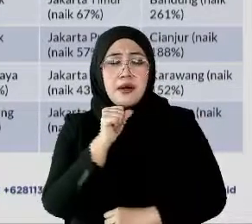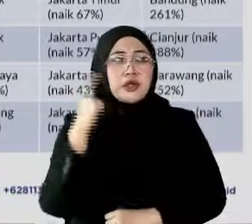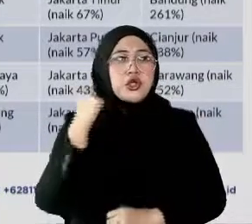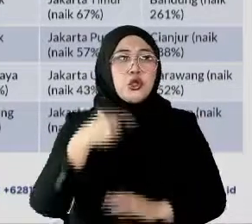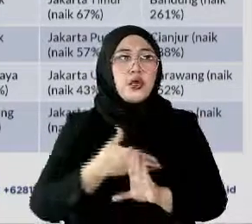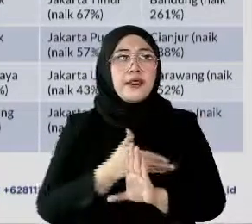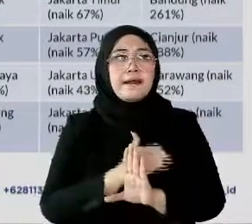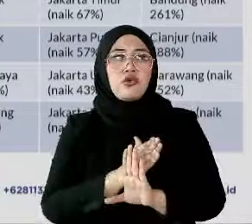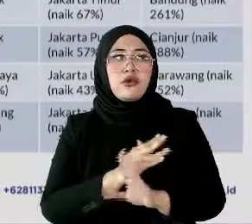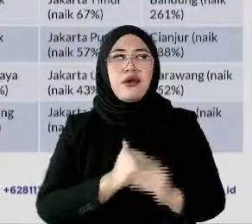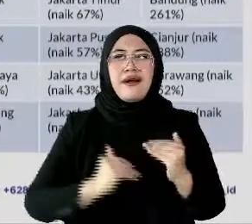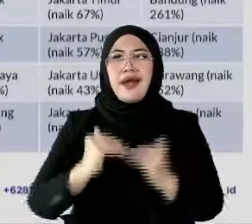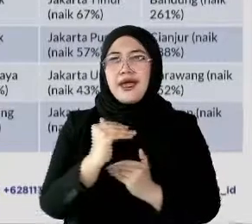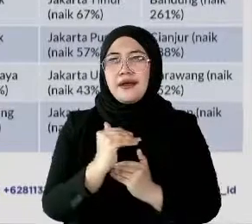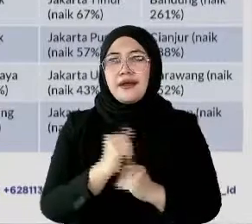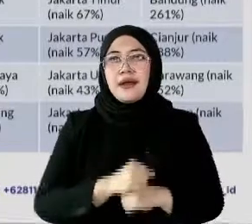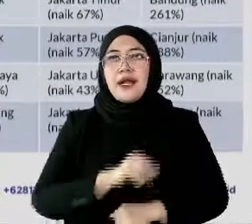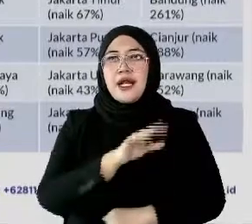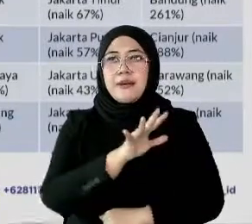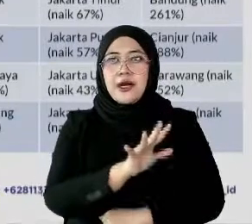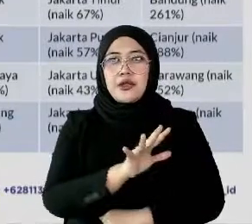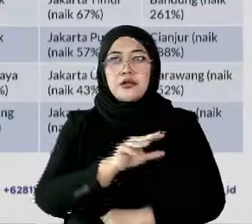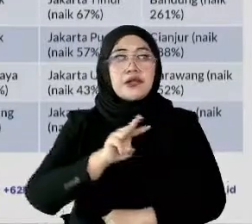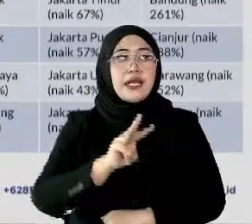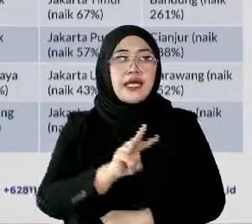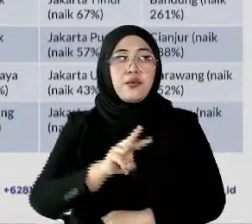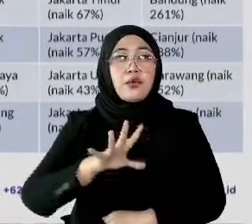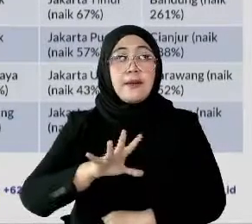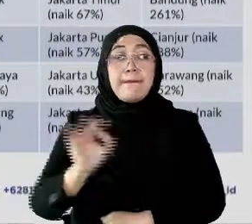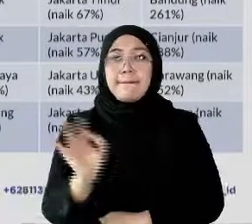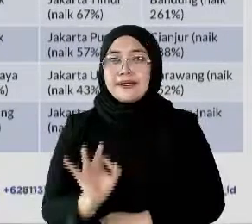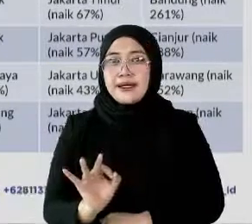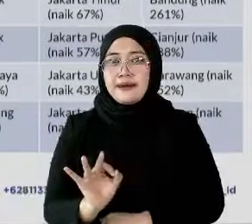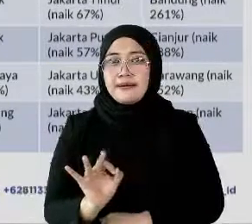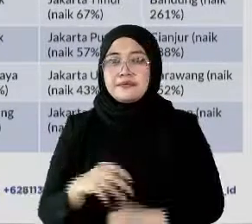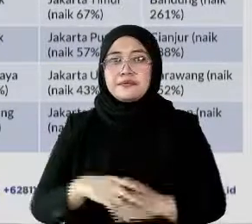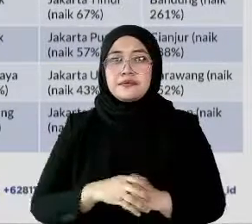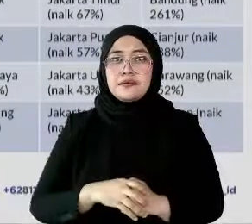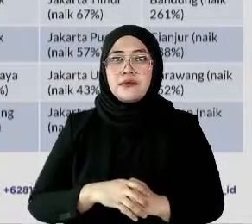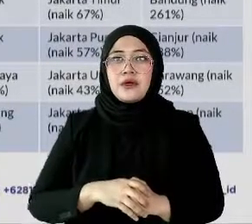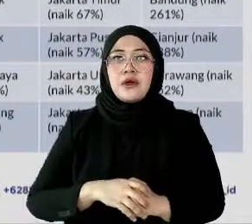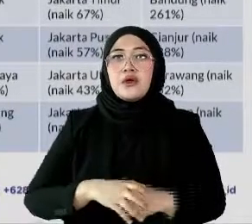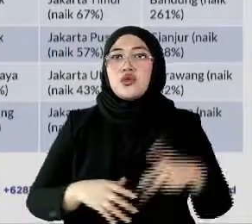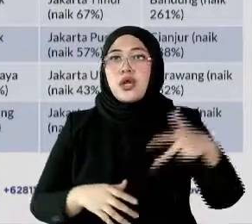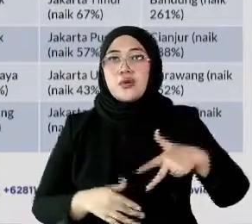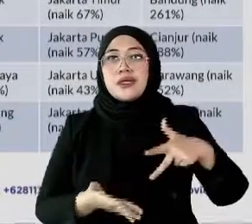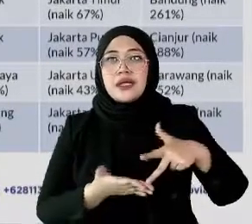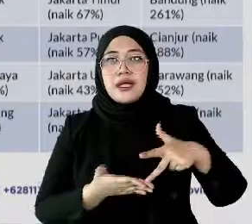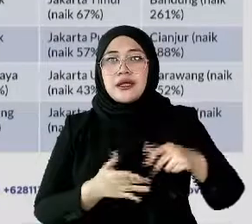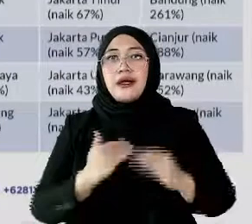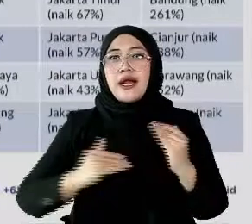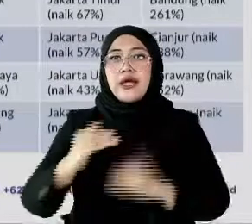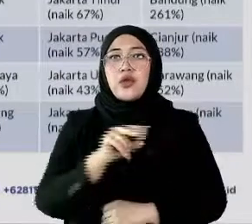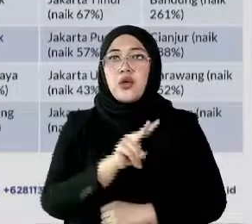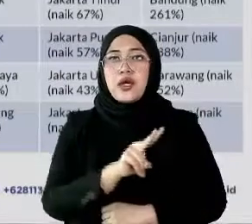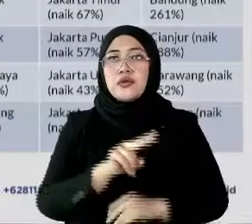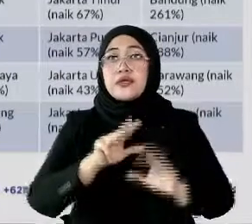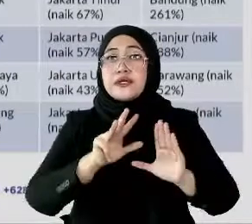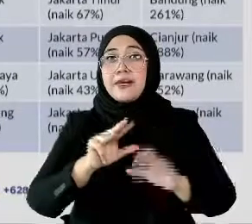Timur naiknya sebesar 535 persen Sulawesi Selatan naik